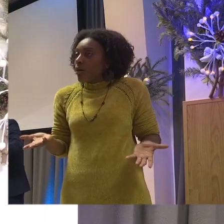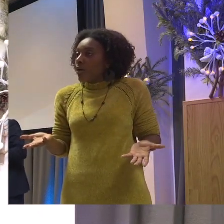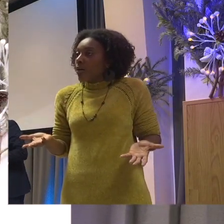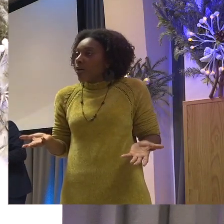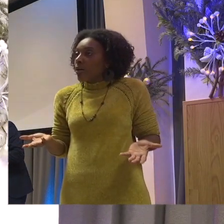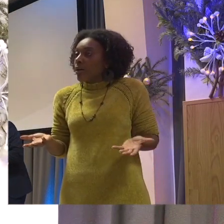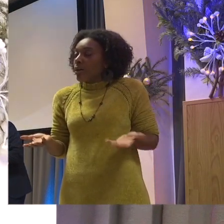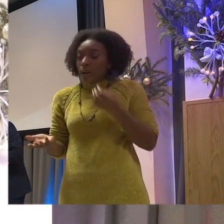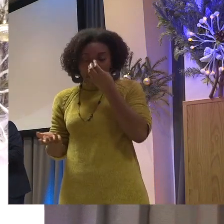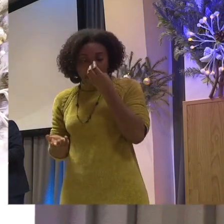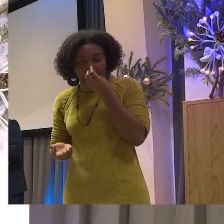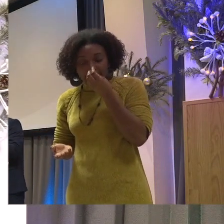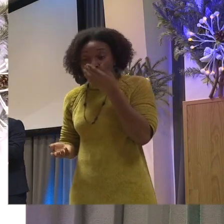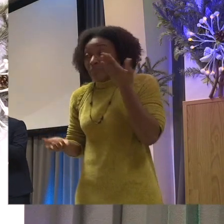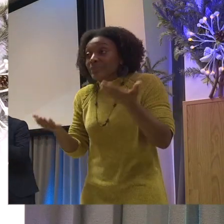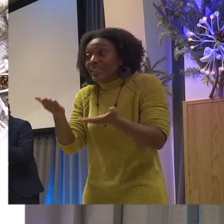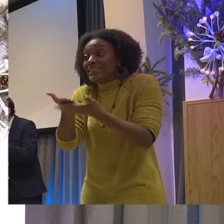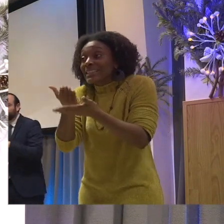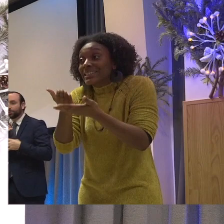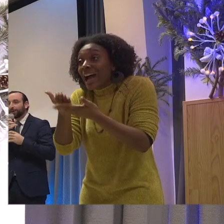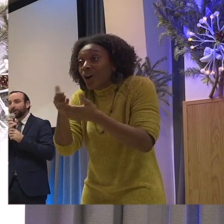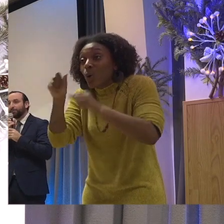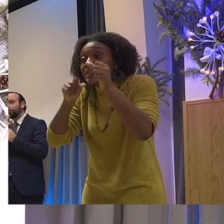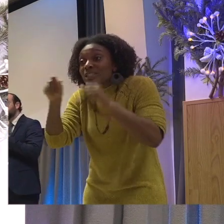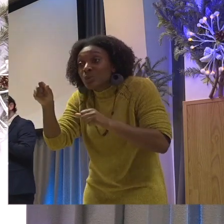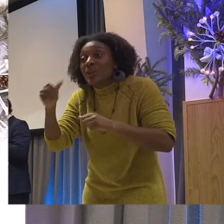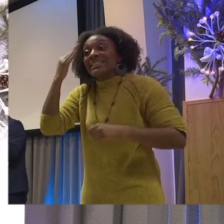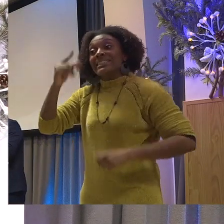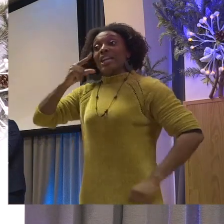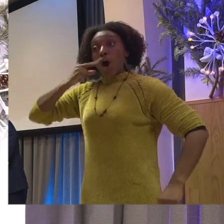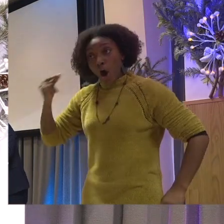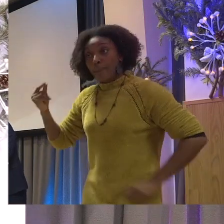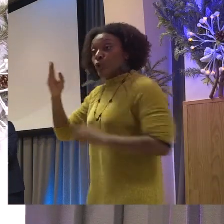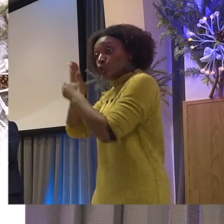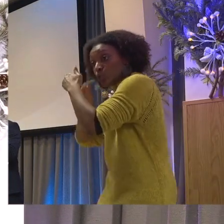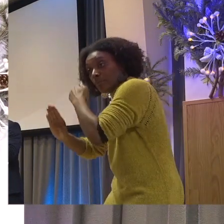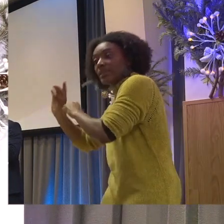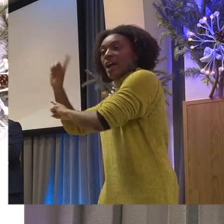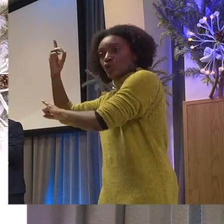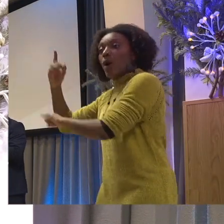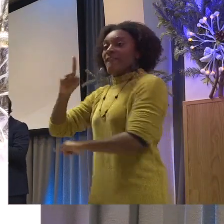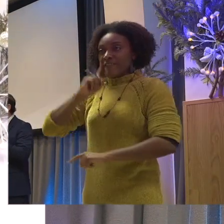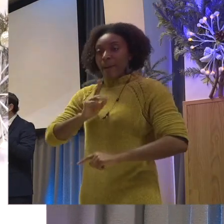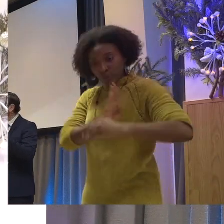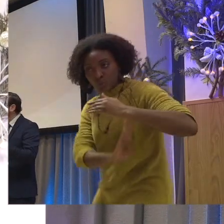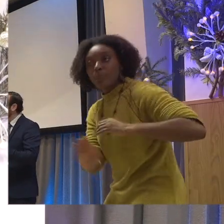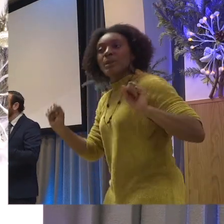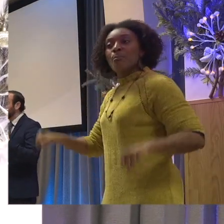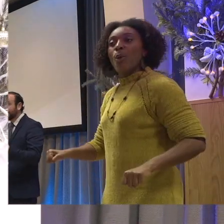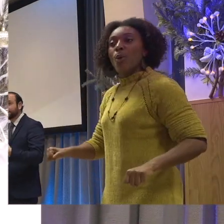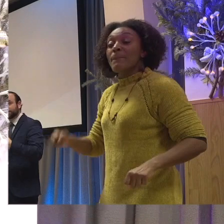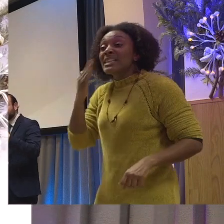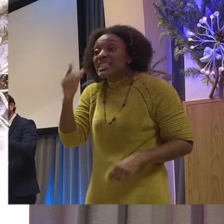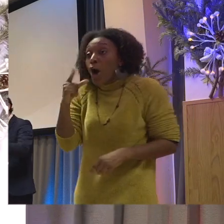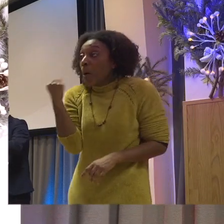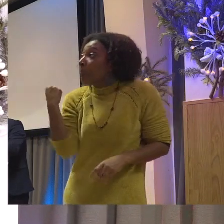l'appel, au service de Dieu, c'est à cette condition que ta femme pourra être sous la mission. Parce que ta femme est